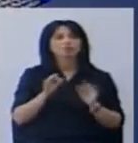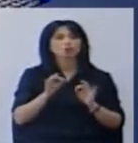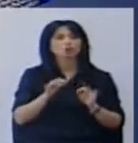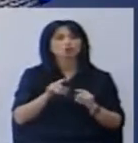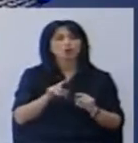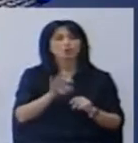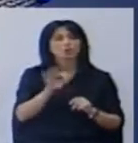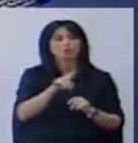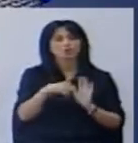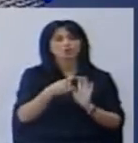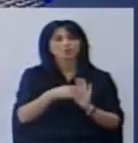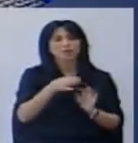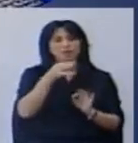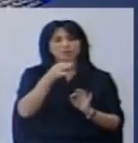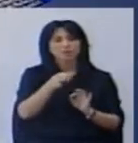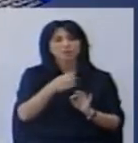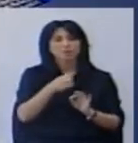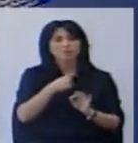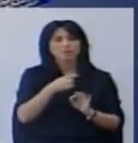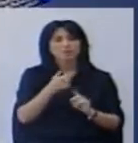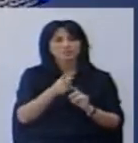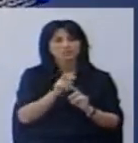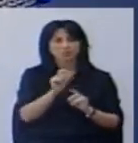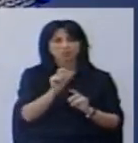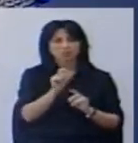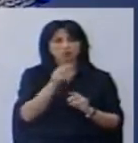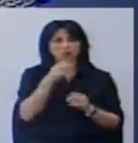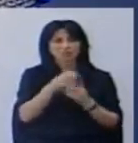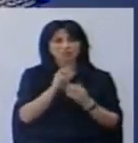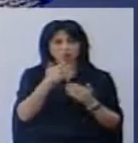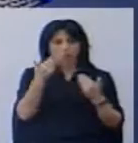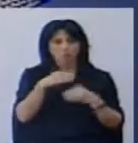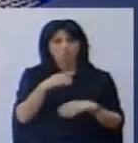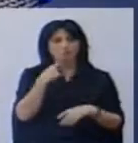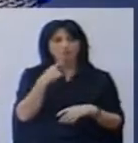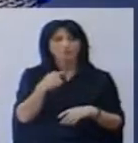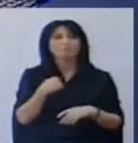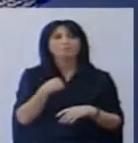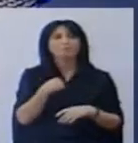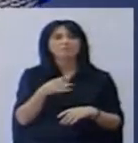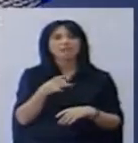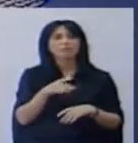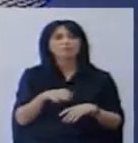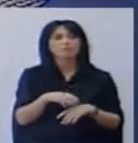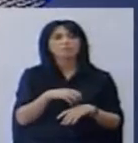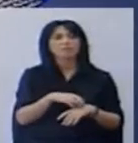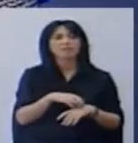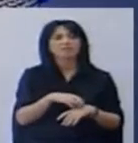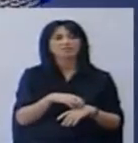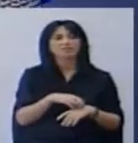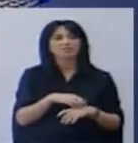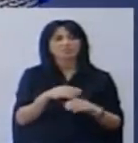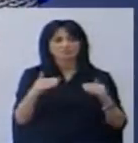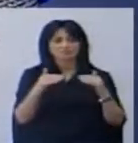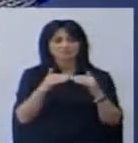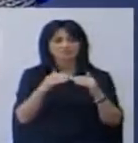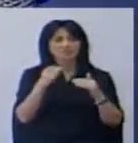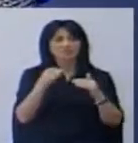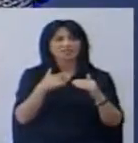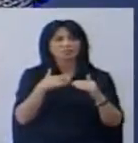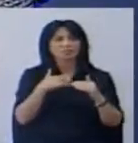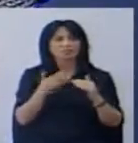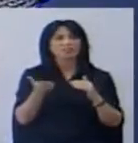ამ შეკითხვას პასუხი, მე მომიწევს ძალიან ცოტა საკუთარ თავზე ვთქვა. მე რესპუბლიკურ პარტიასთან თანხვედრაში ჩემი